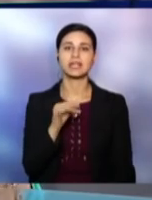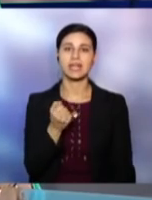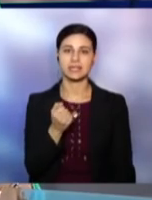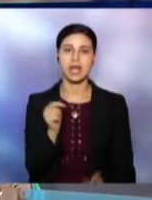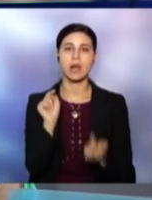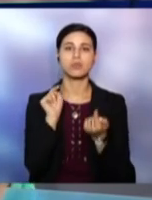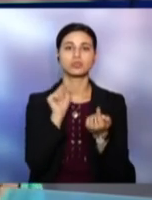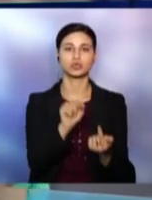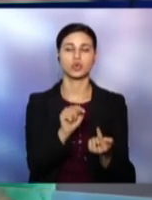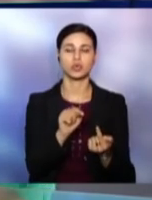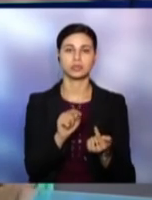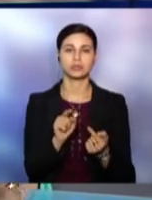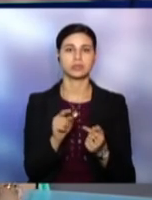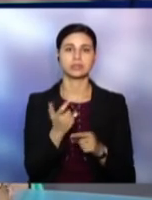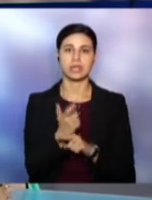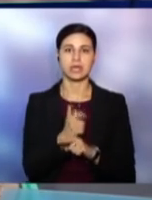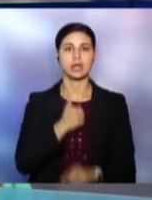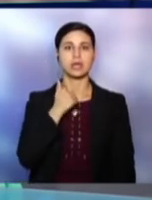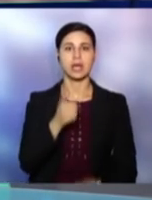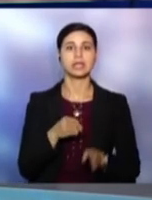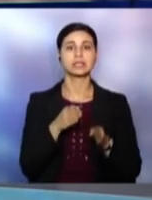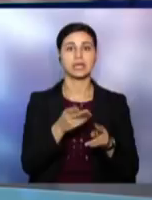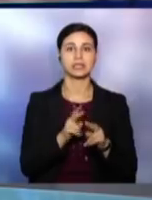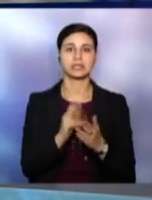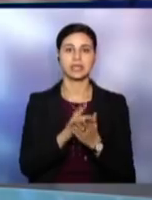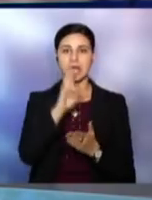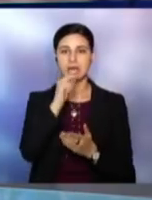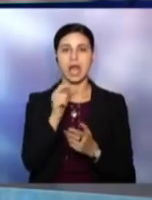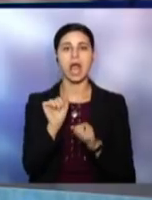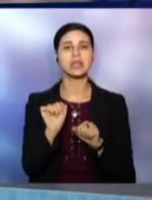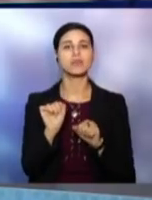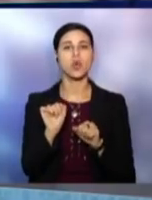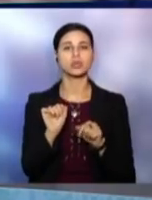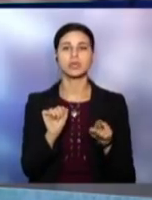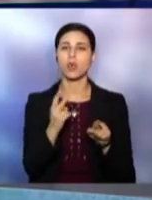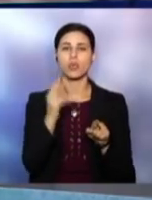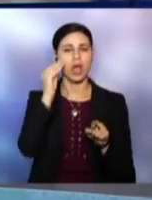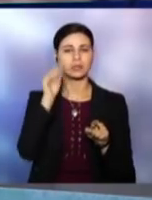ინფექციასთან ბრძოლის ერთ-ერთი საუკეთესო გზა, ეს არის ანტიბიოტიკო თერაპია. აქ